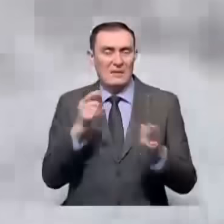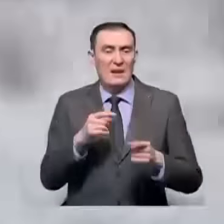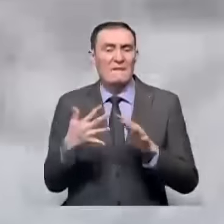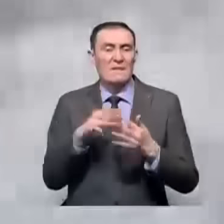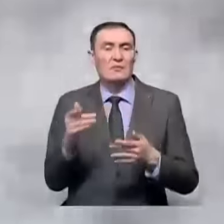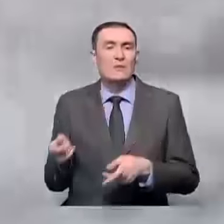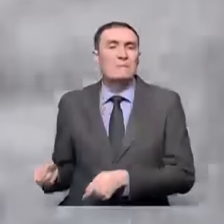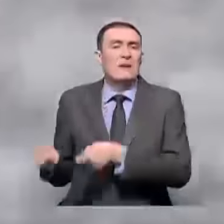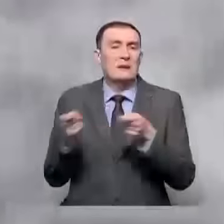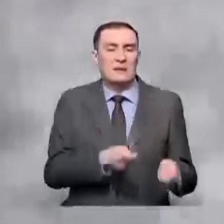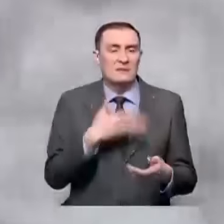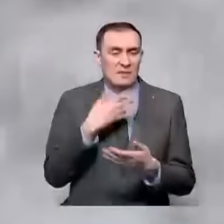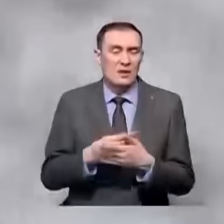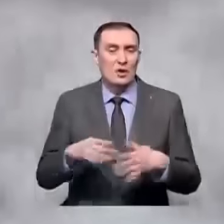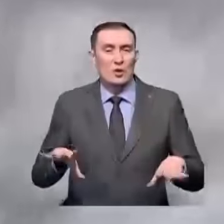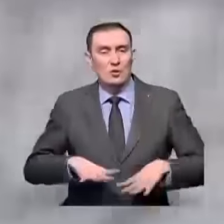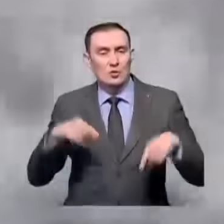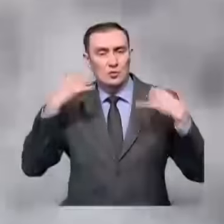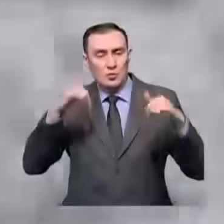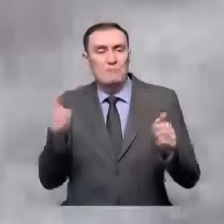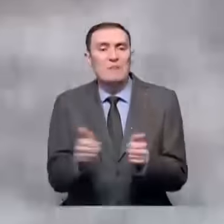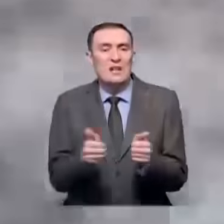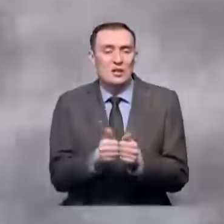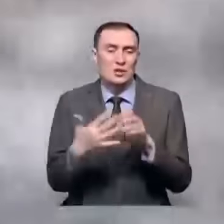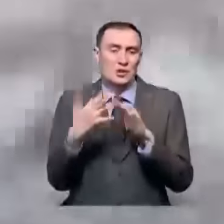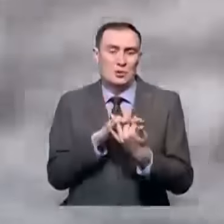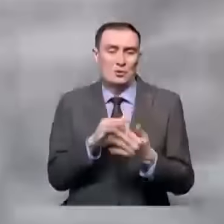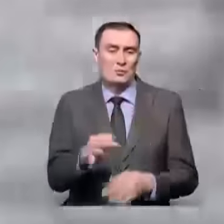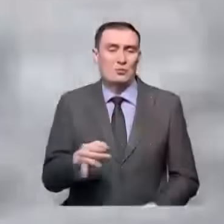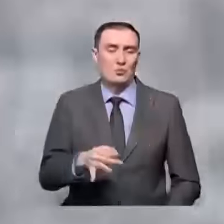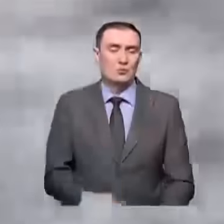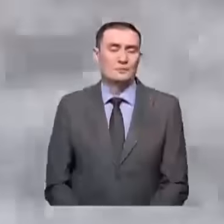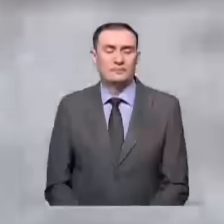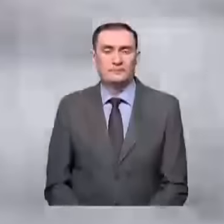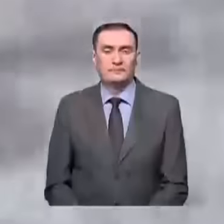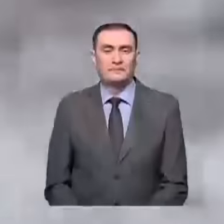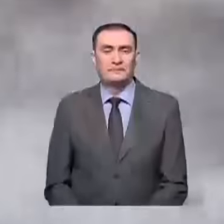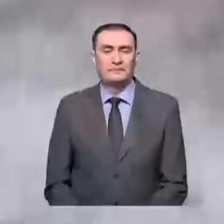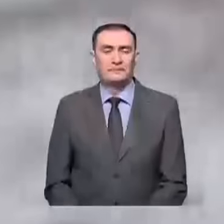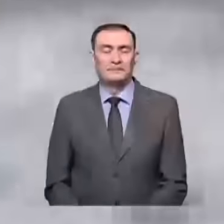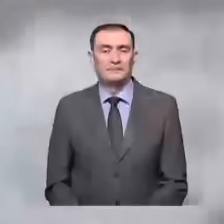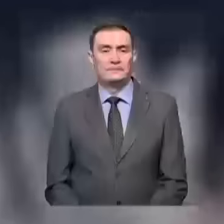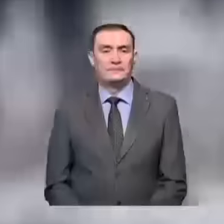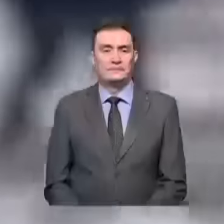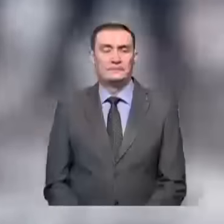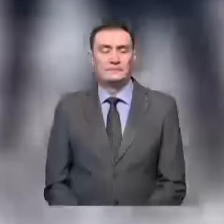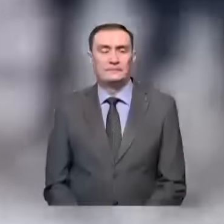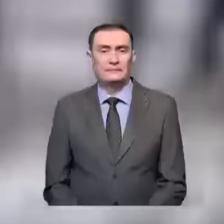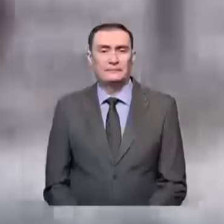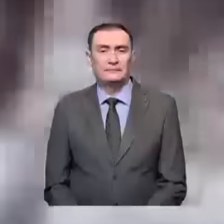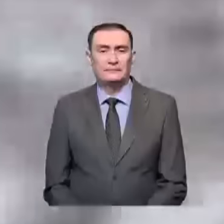фермеров перегнать по возможности скот ближе к населенным пунктам. Сания Кубжасарова, Мансур Есхожин, Айнадин